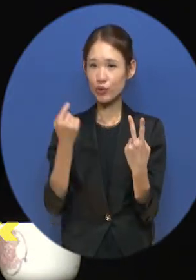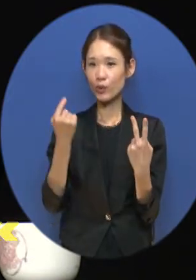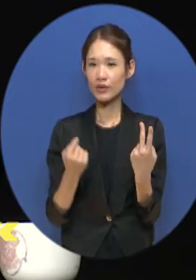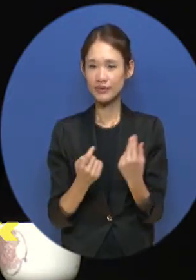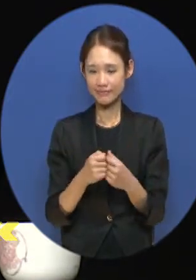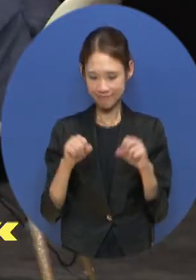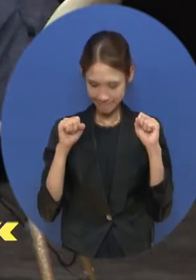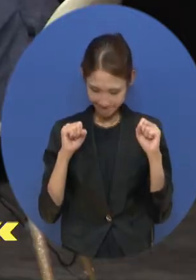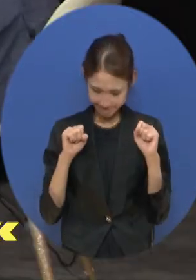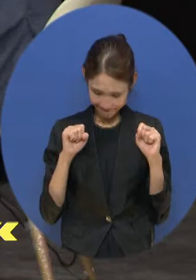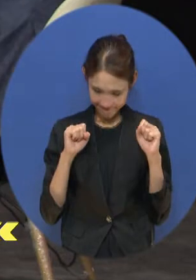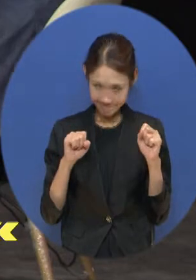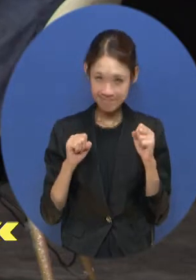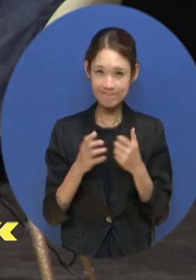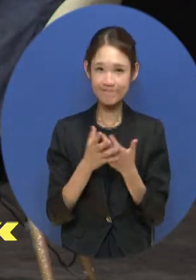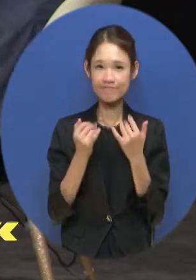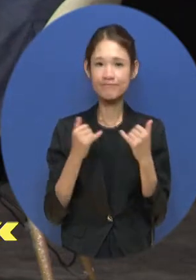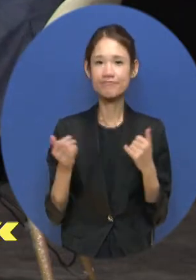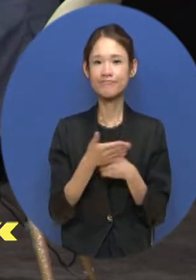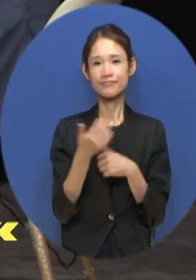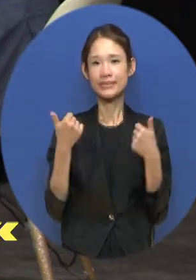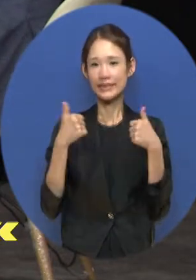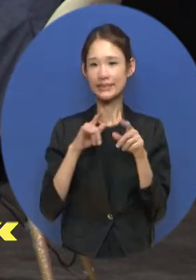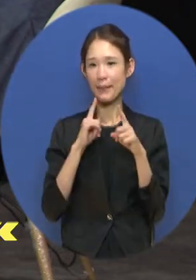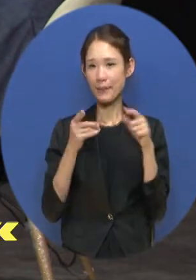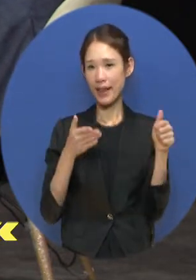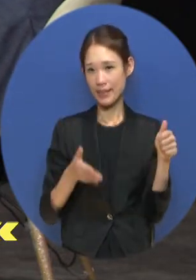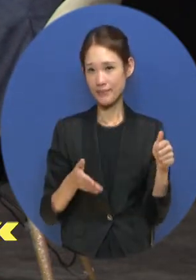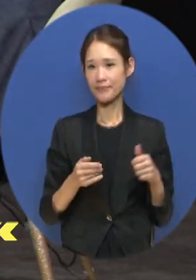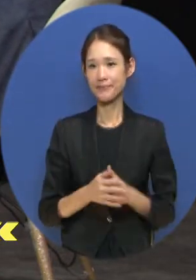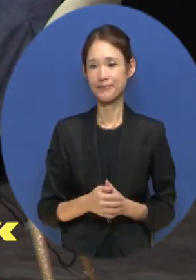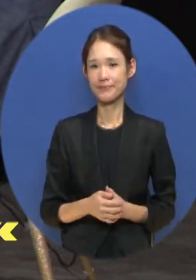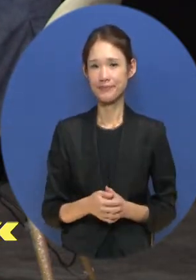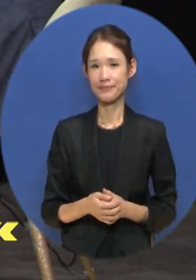어서 오세요. 안녕하십니까. 시청자 여러분께 인사 부탁드립니다.